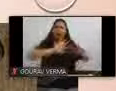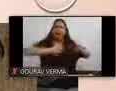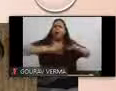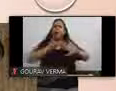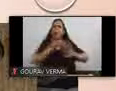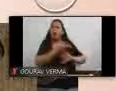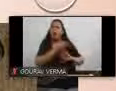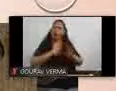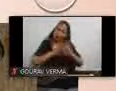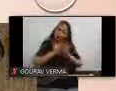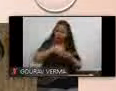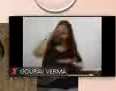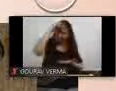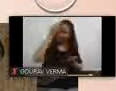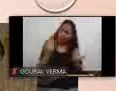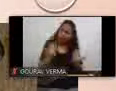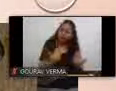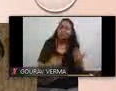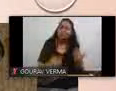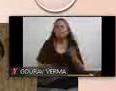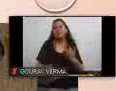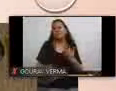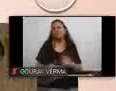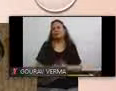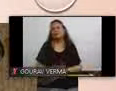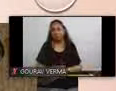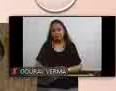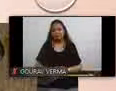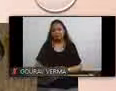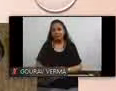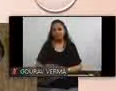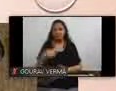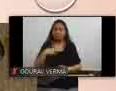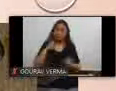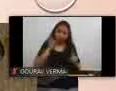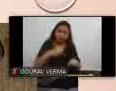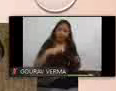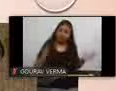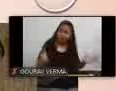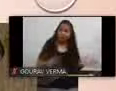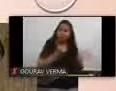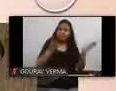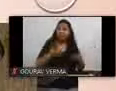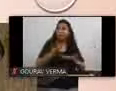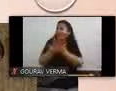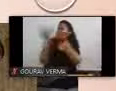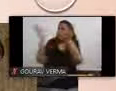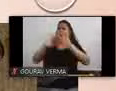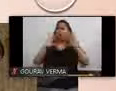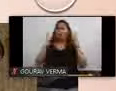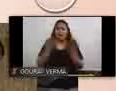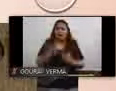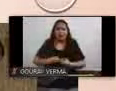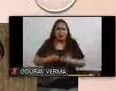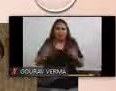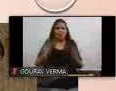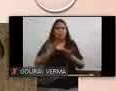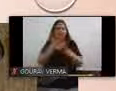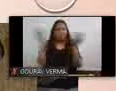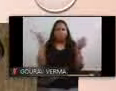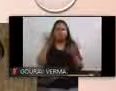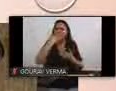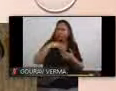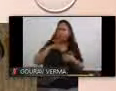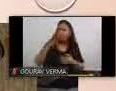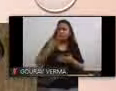तक उनको मोटिवेट करना है हमको, दुनिया का एक हैप्पी एक्सपीरियंस देना है, चीजों को हाथ लगाने की आदत